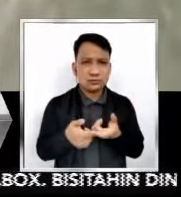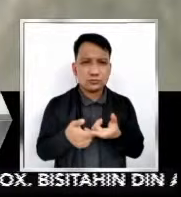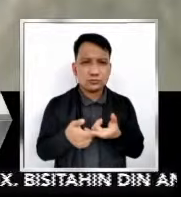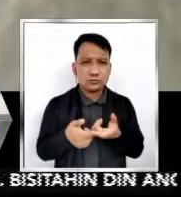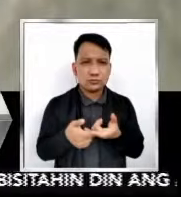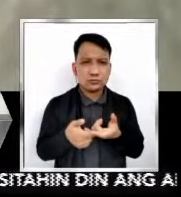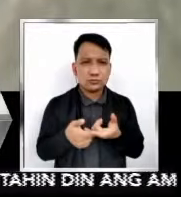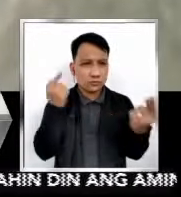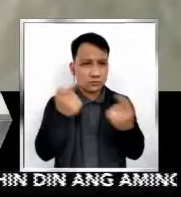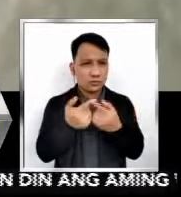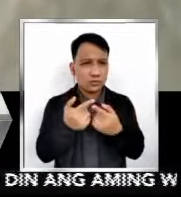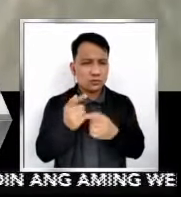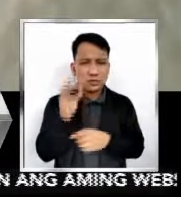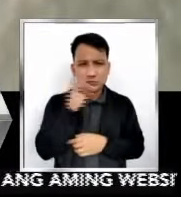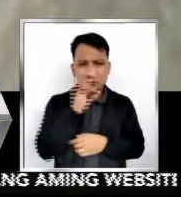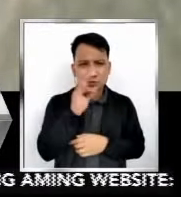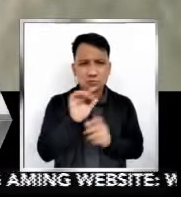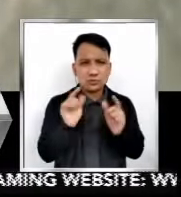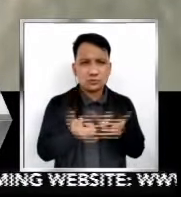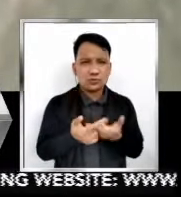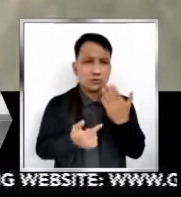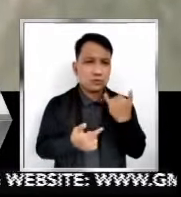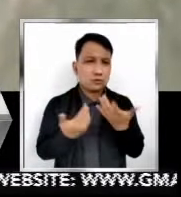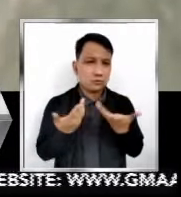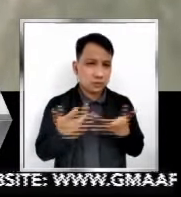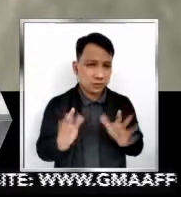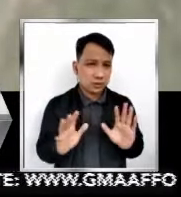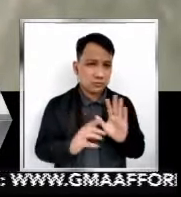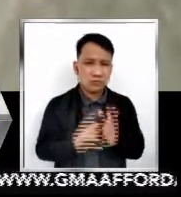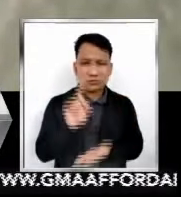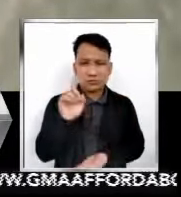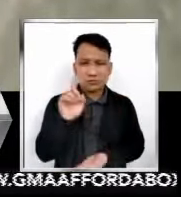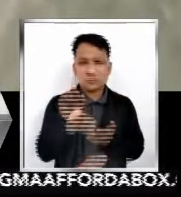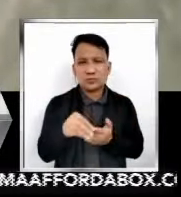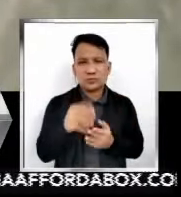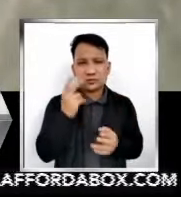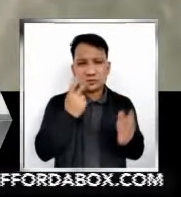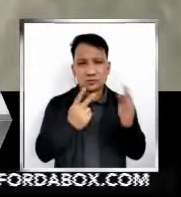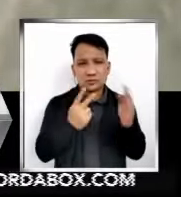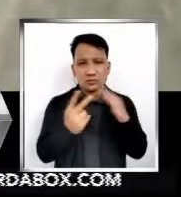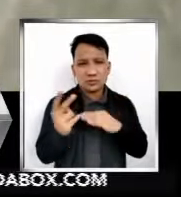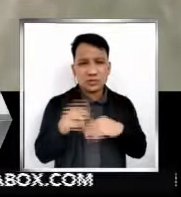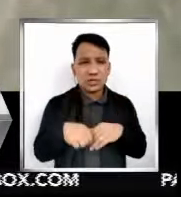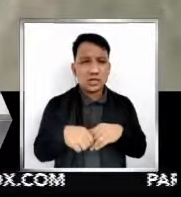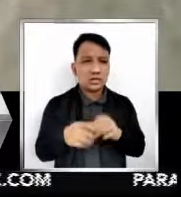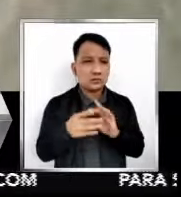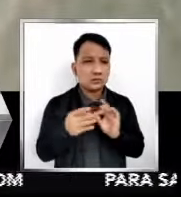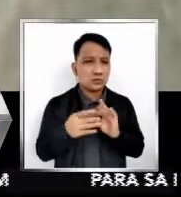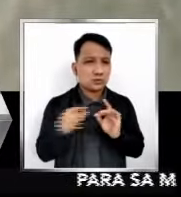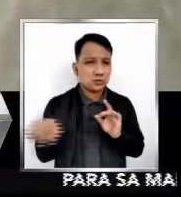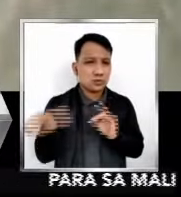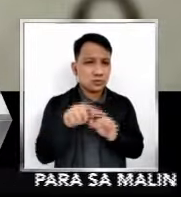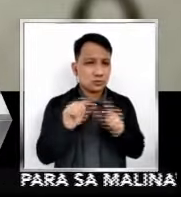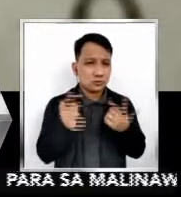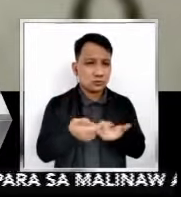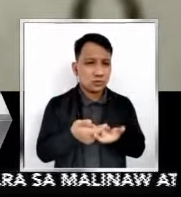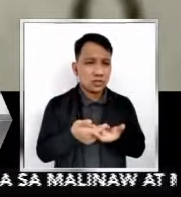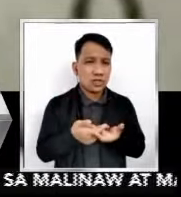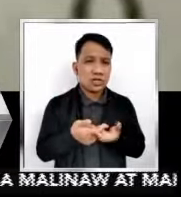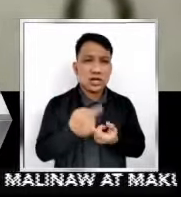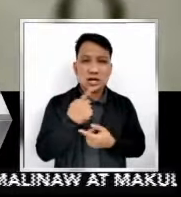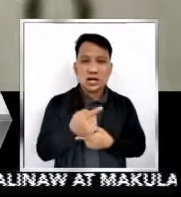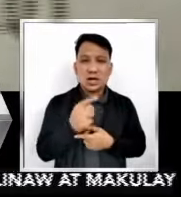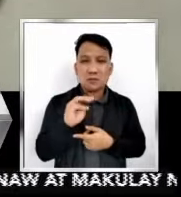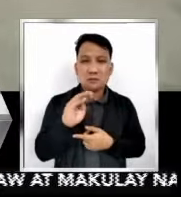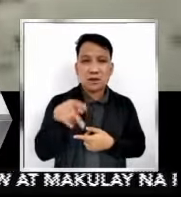Group matapos makakuha ng more than 1 million views ang lyric video ng bago nilang single na Mapa. Tribute sa